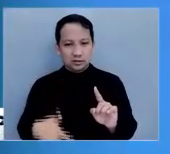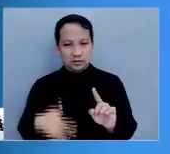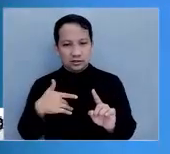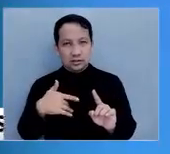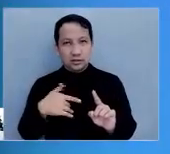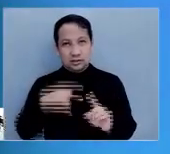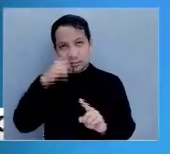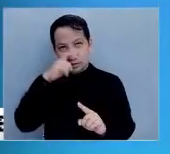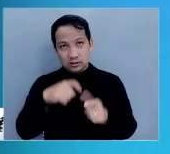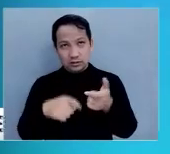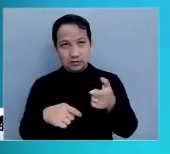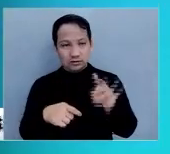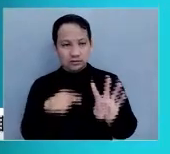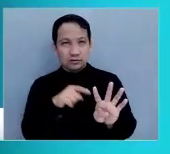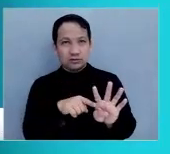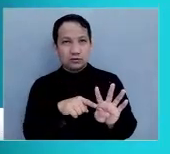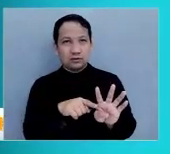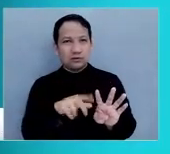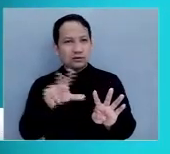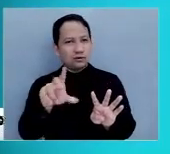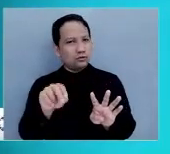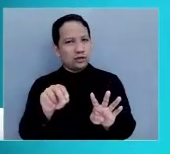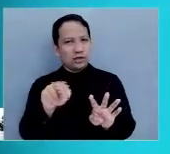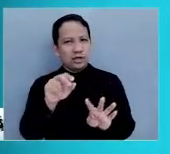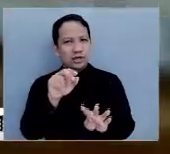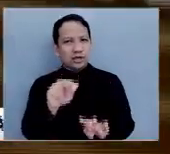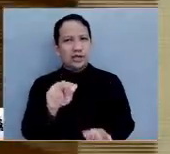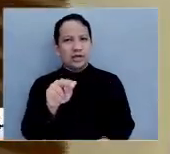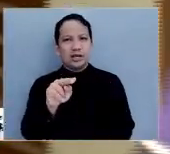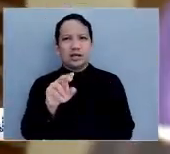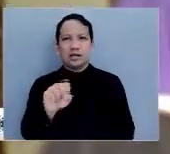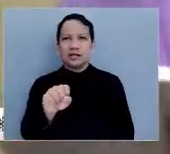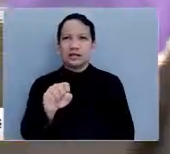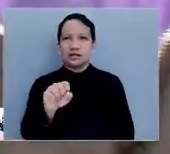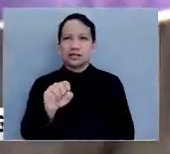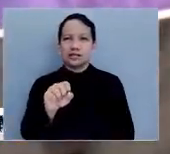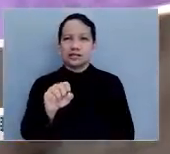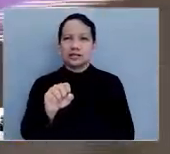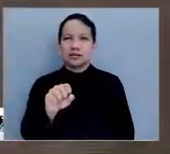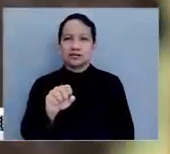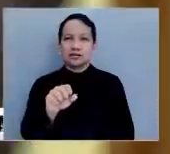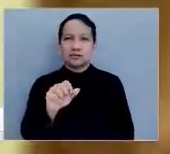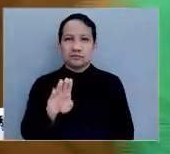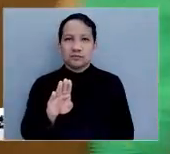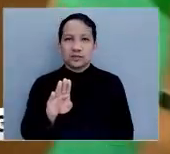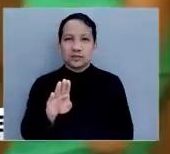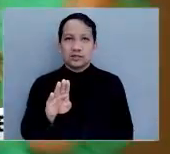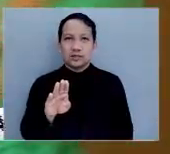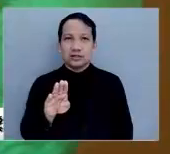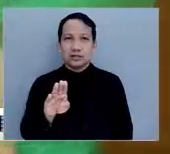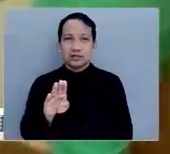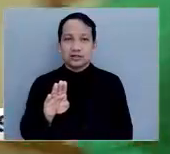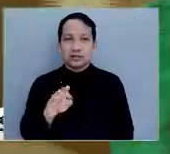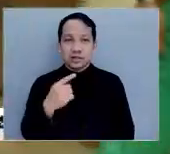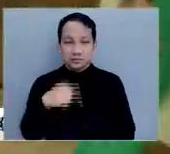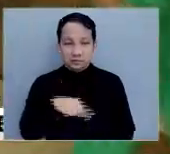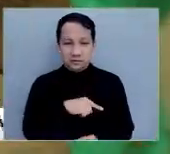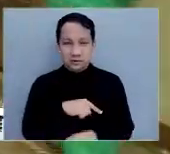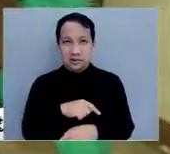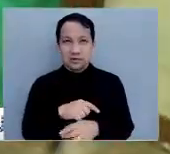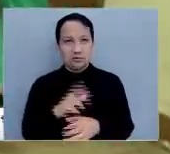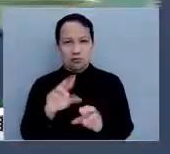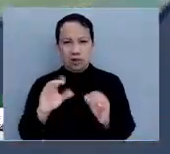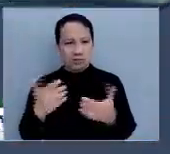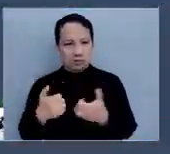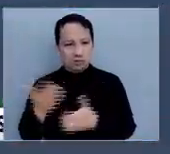edad na 24, no boyfriend since birth pa rin. Magdadalawang taon na siyang nagsisilbi sa isang ospital sa